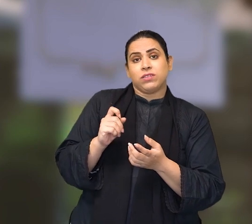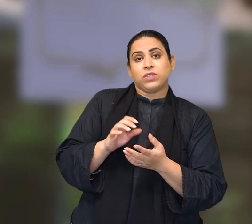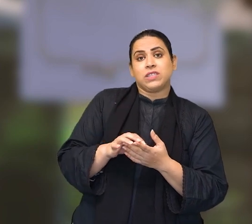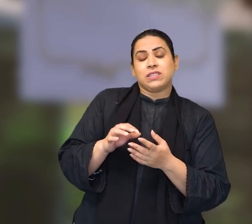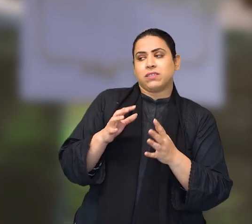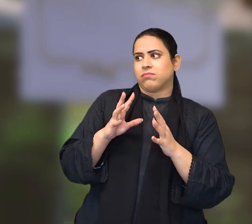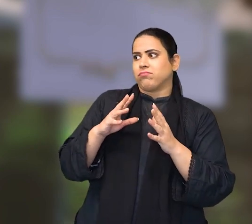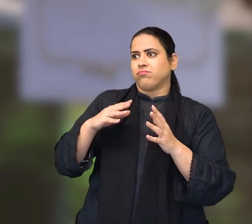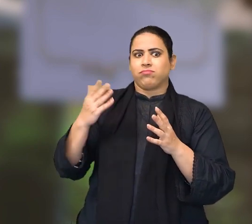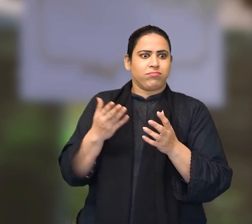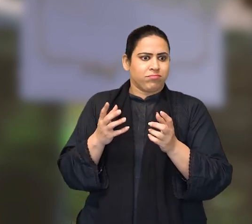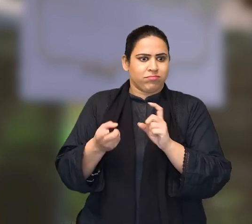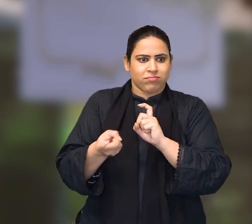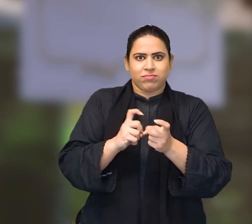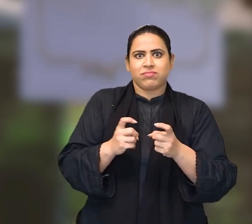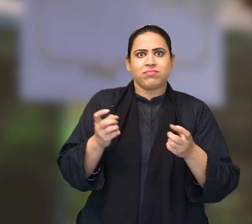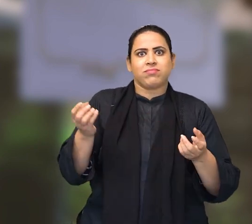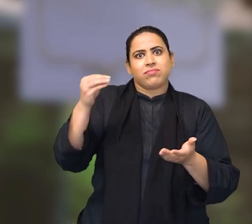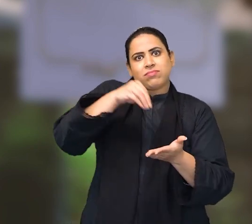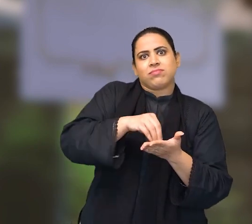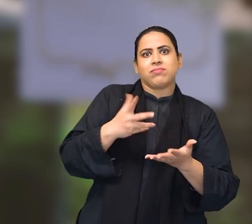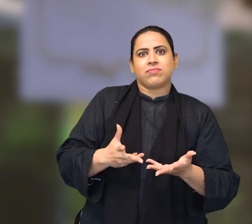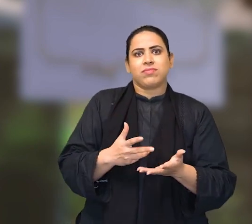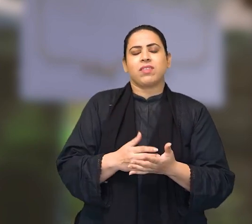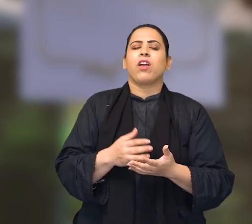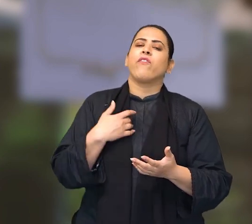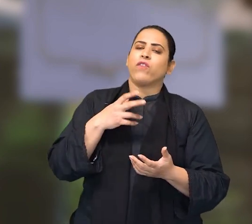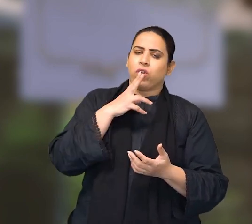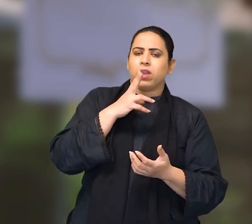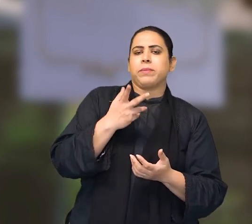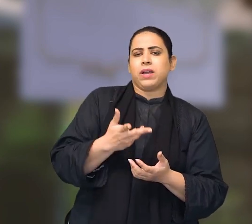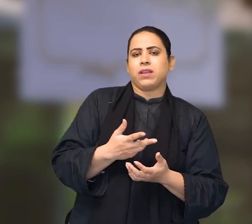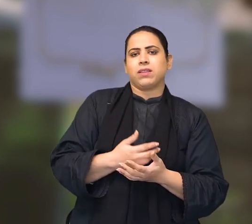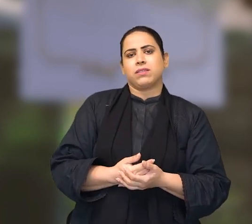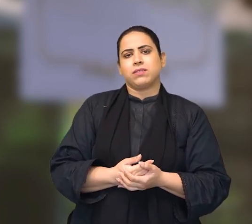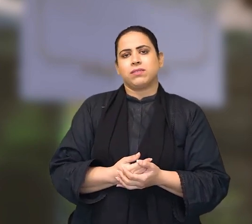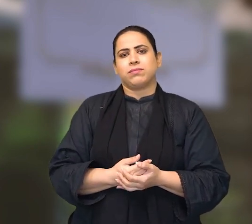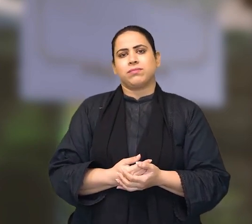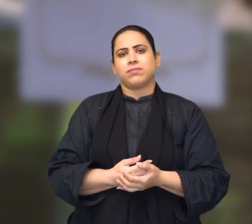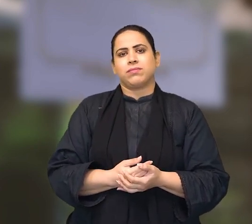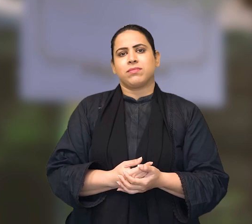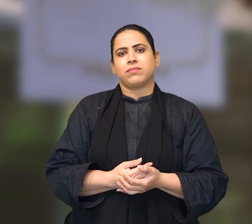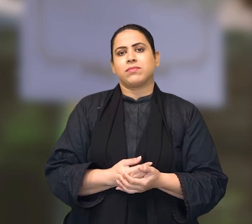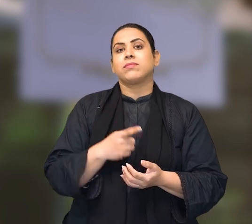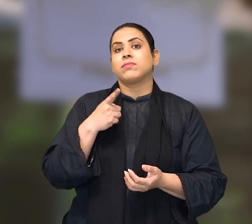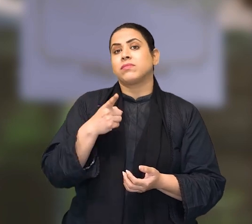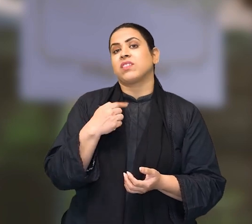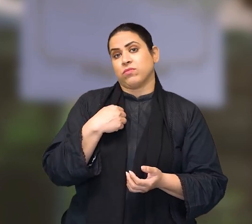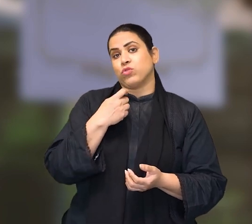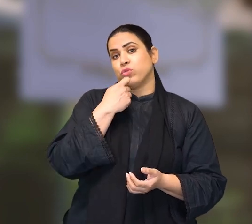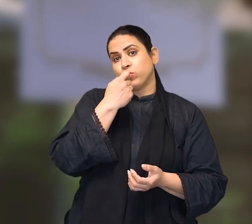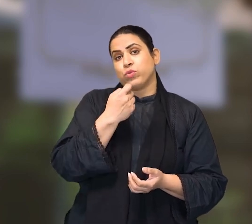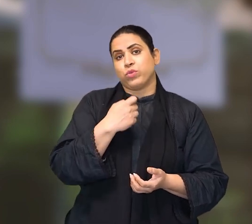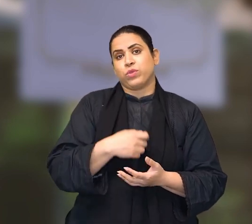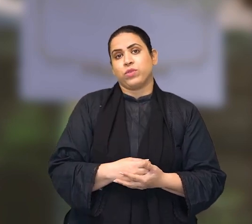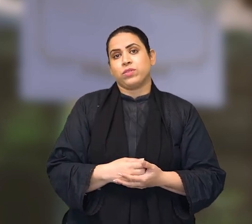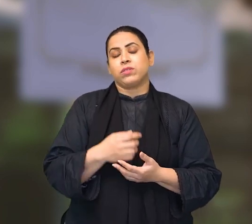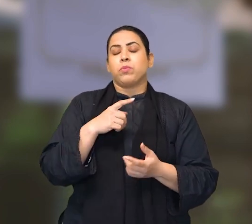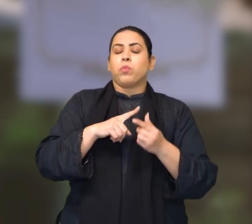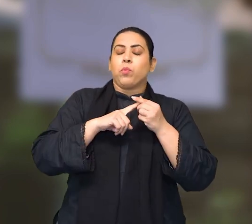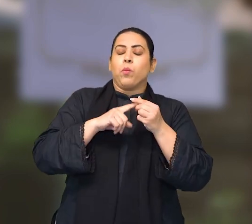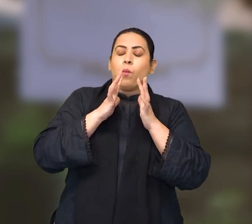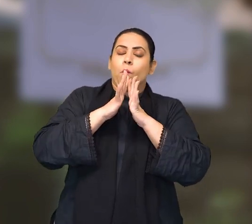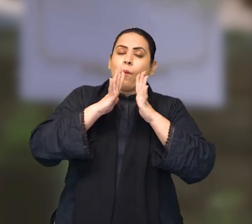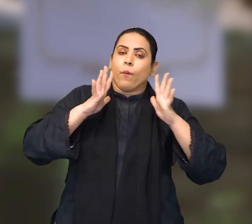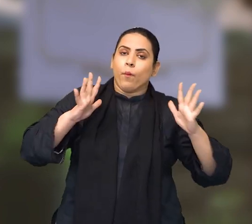इन दीज लाइक 10 to 12 years एक डायनामिक शिफ्ट हुआ है. और वही बात है कि अगर